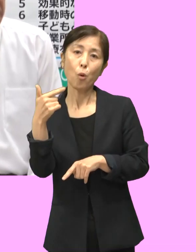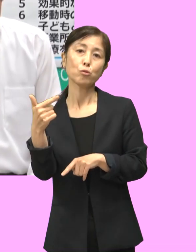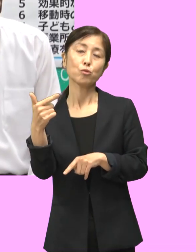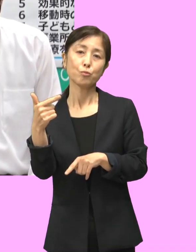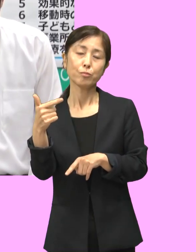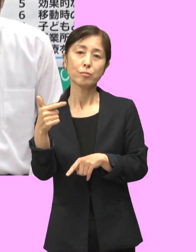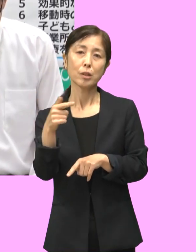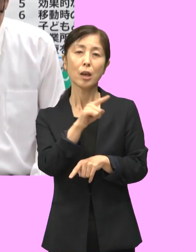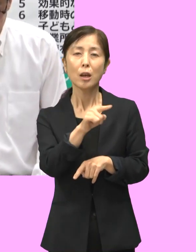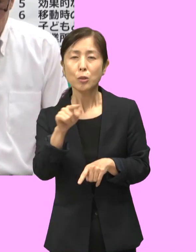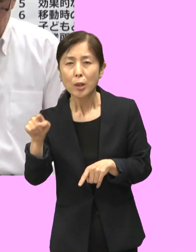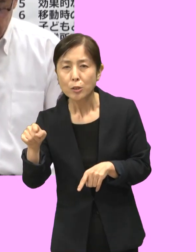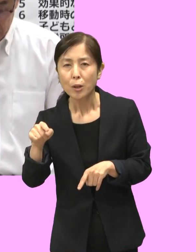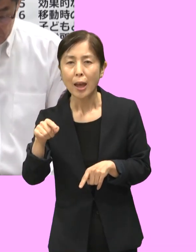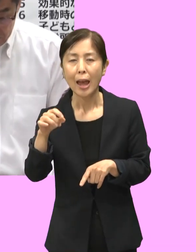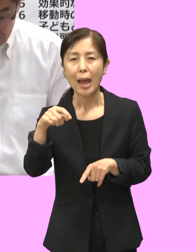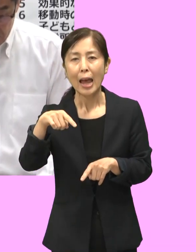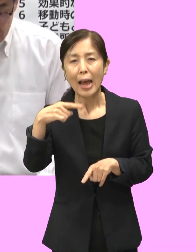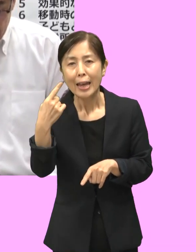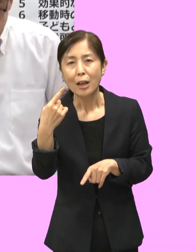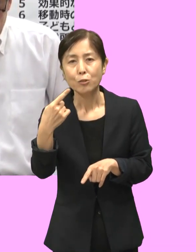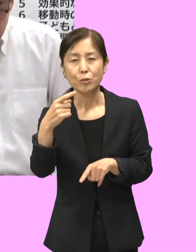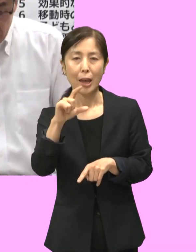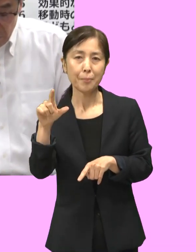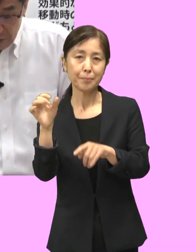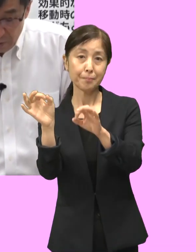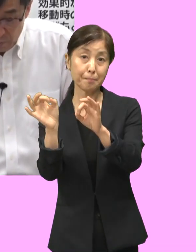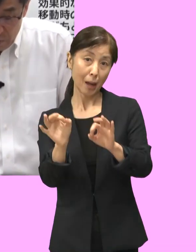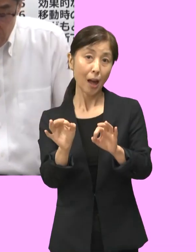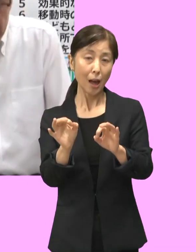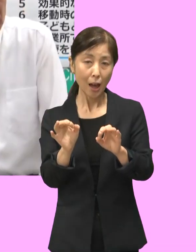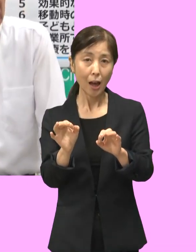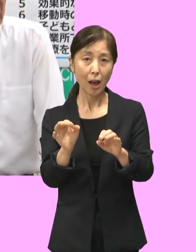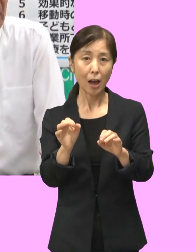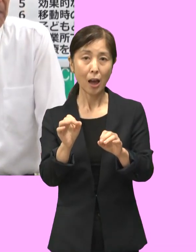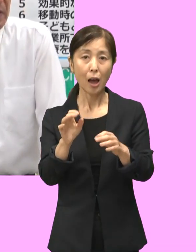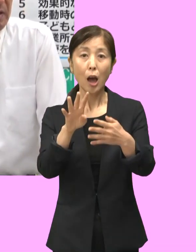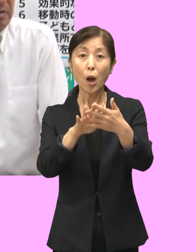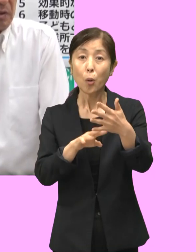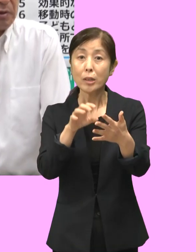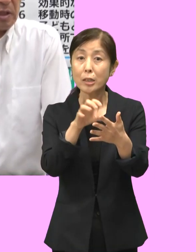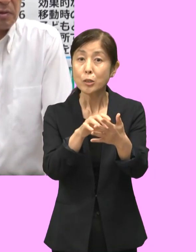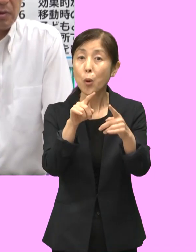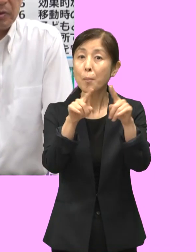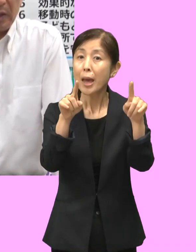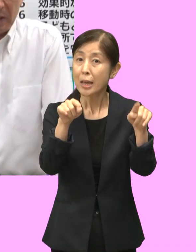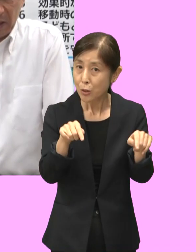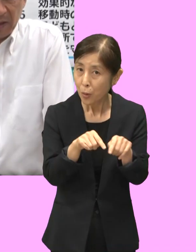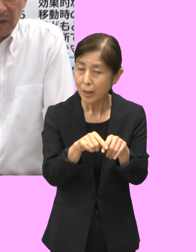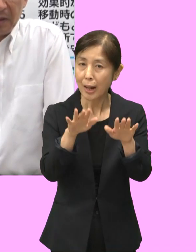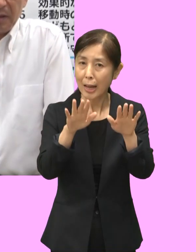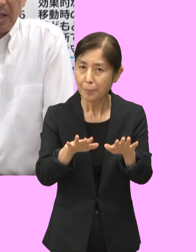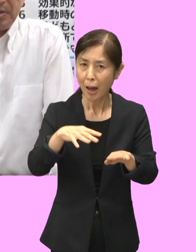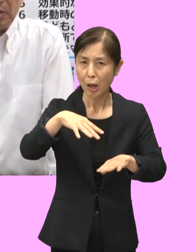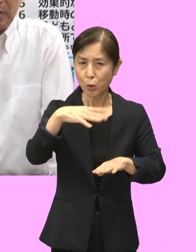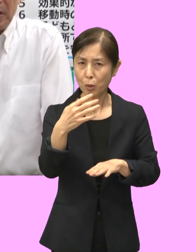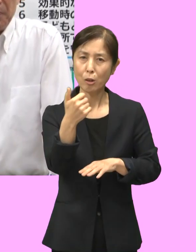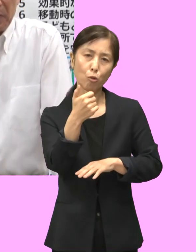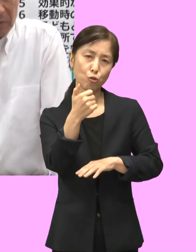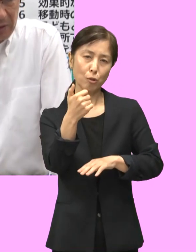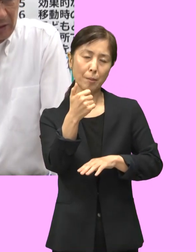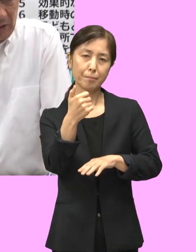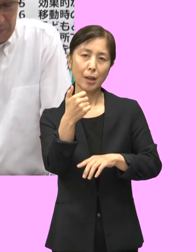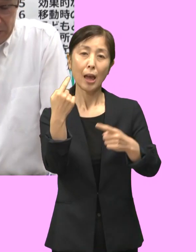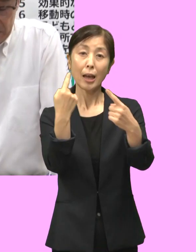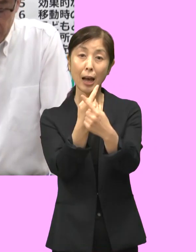ぞれ100円減額いたします。で、戸籍証明書だけが現在450円で、改正後は